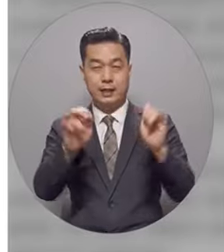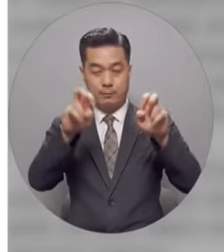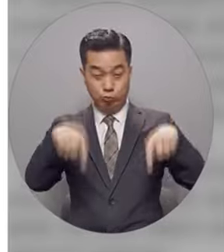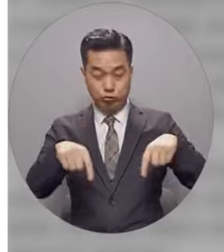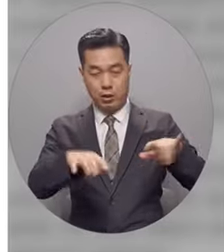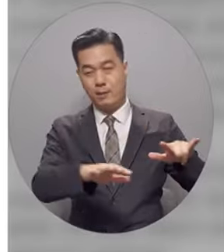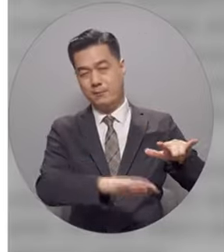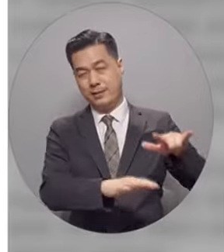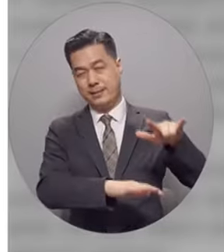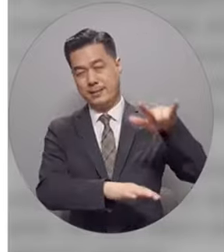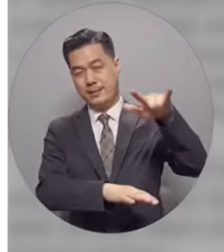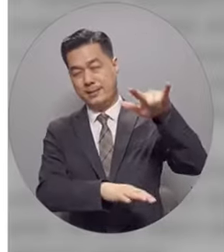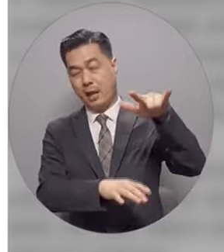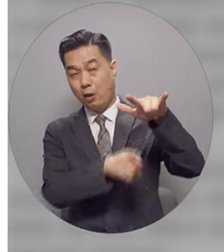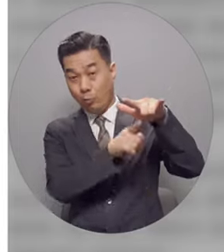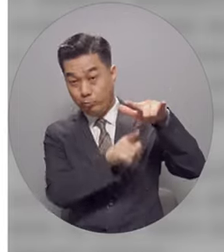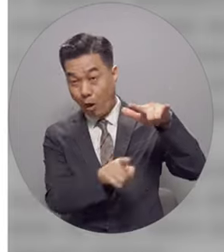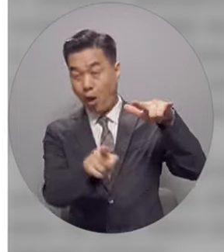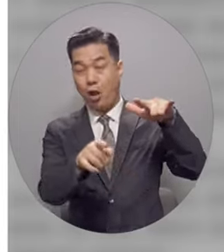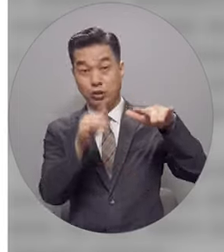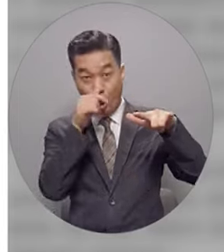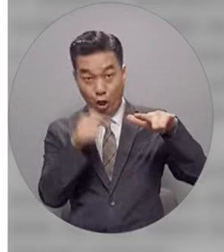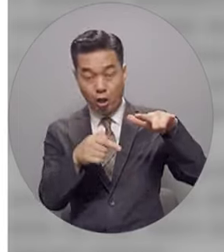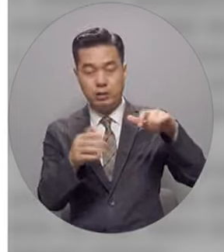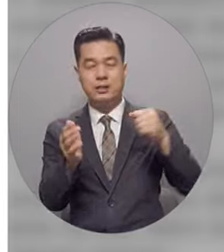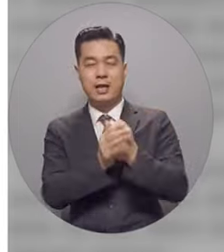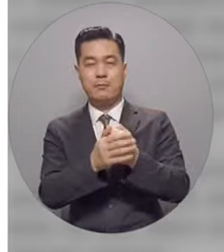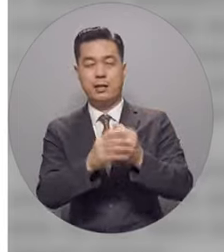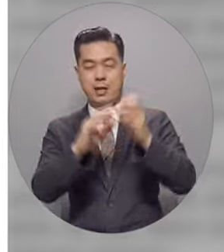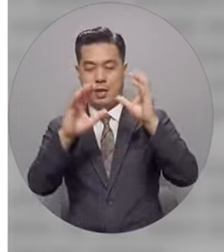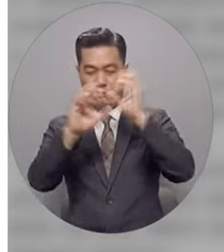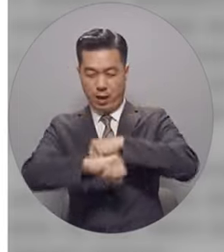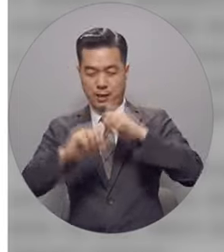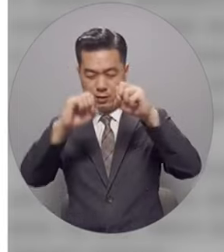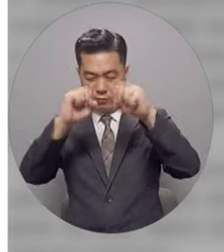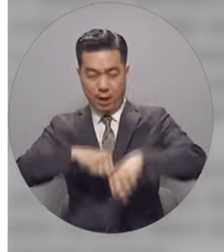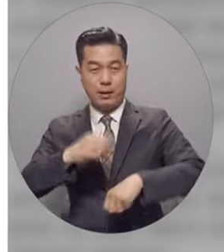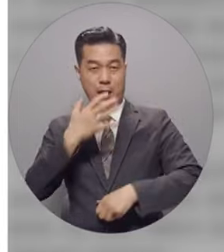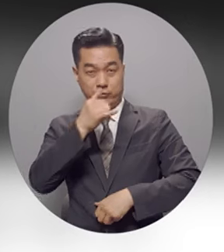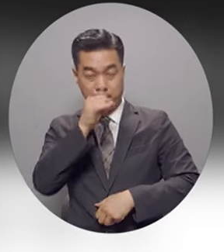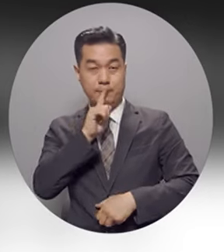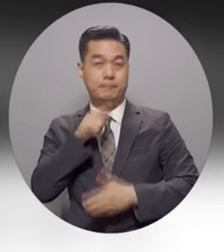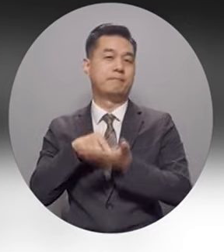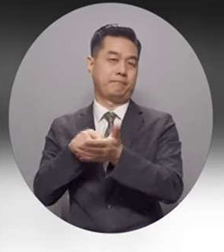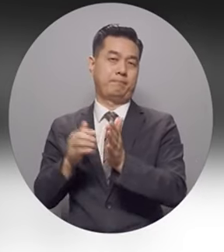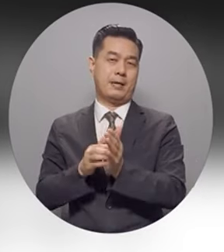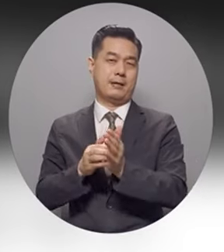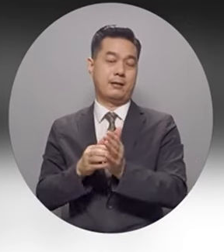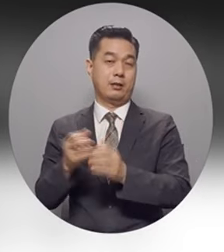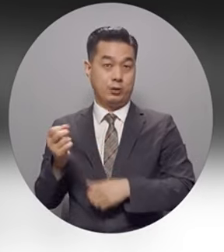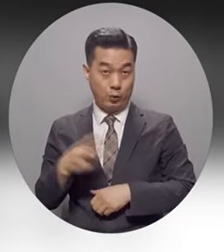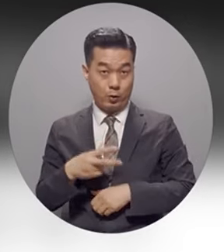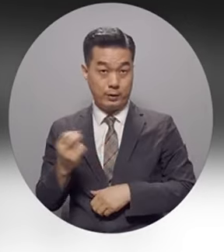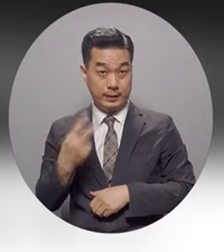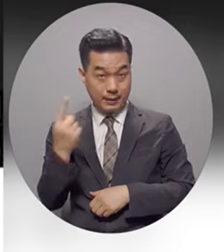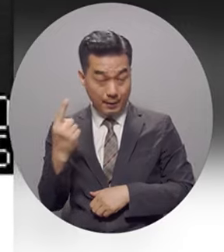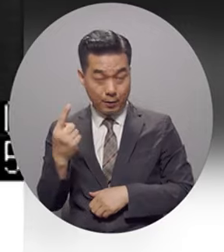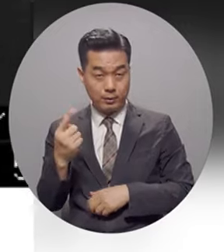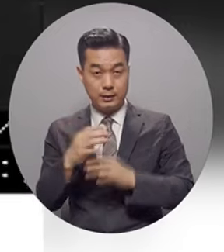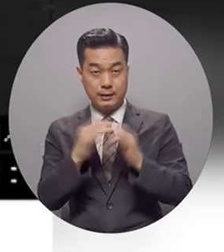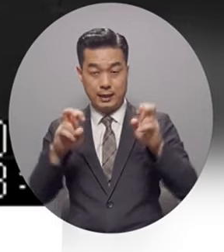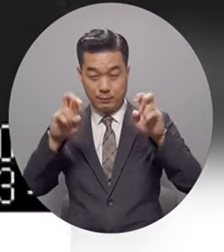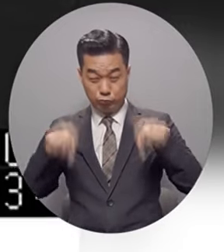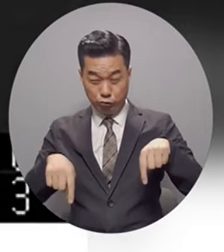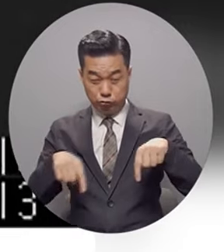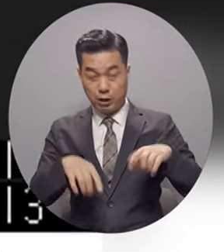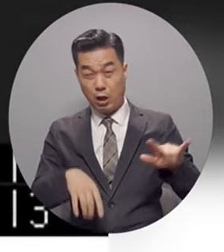목수물건 도박이 라고 주장하며 처참한 괴멸 이어질 것이라고 위협했습니다 그러면서 다시 한번 무인기가 출연할